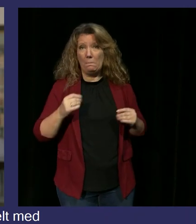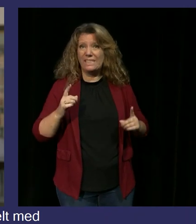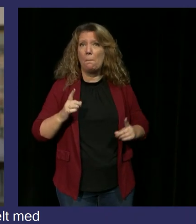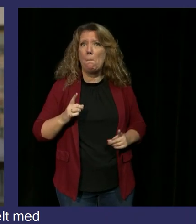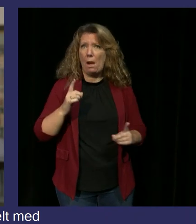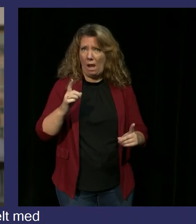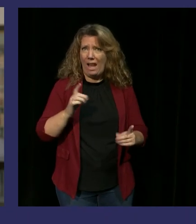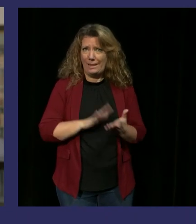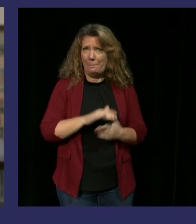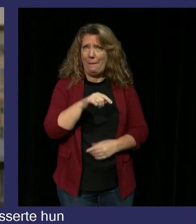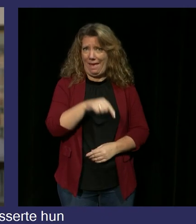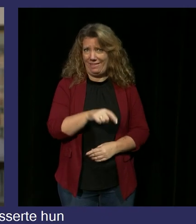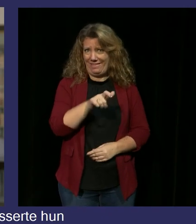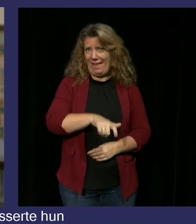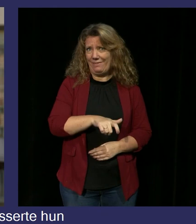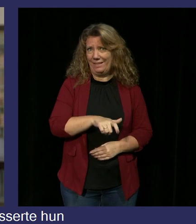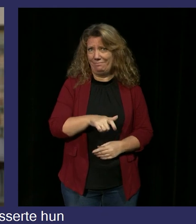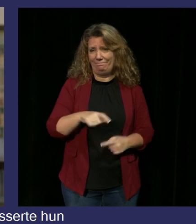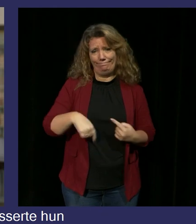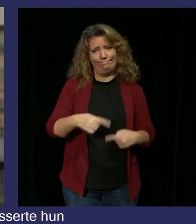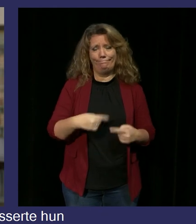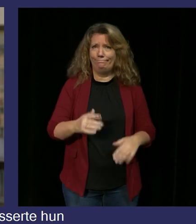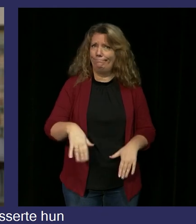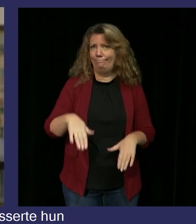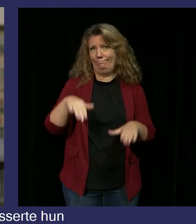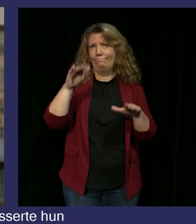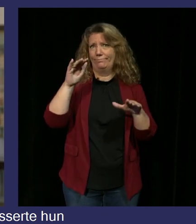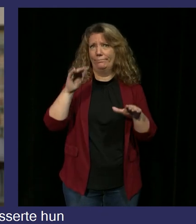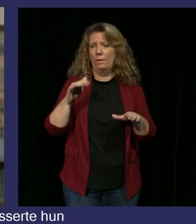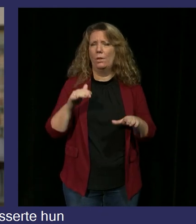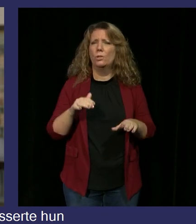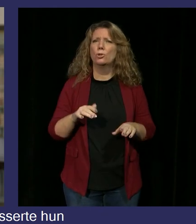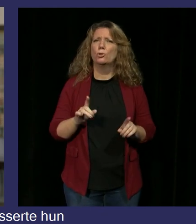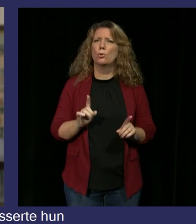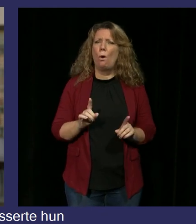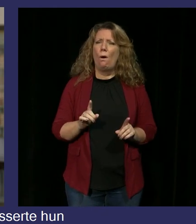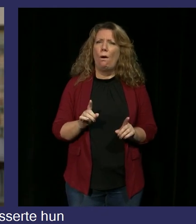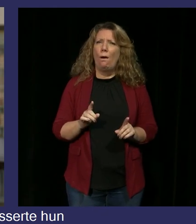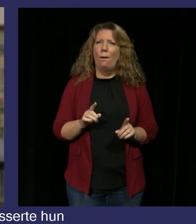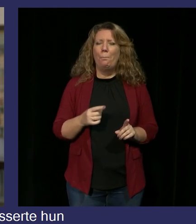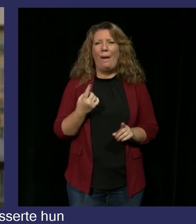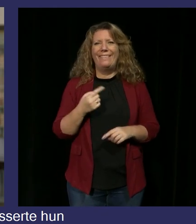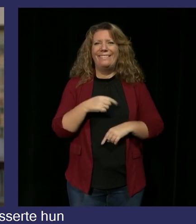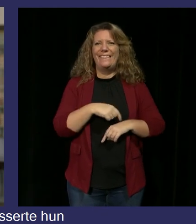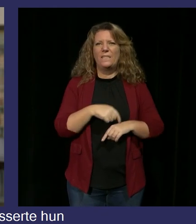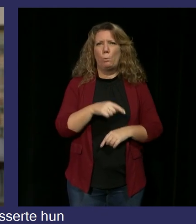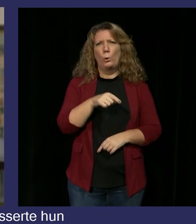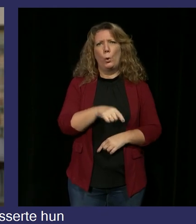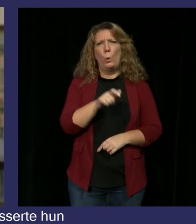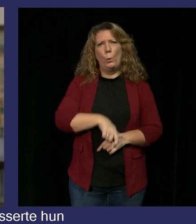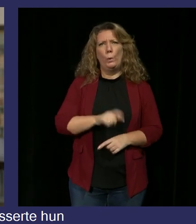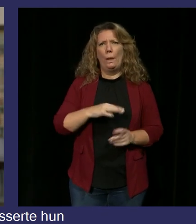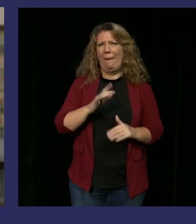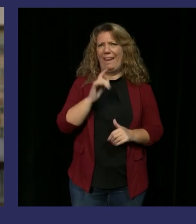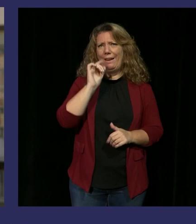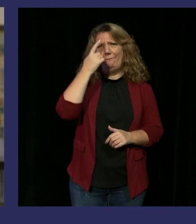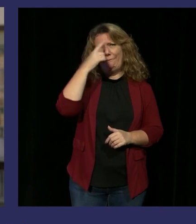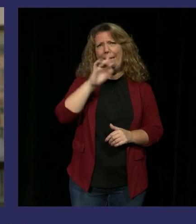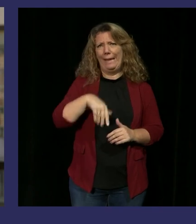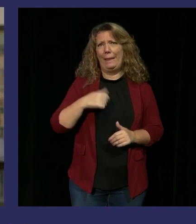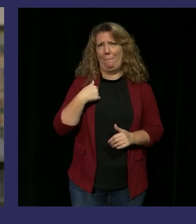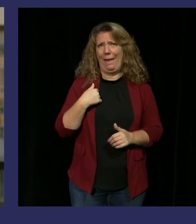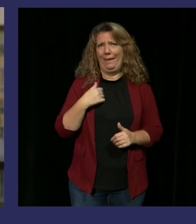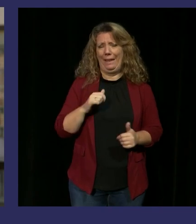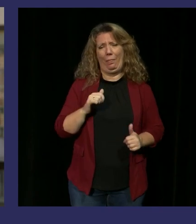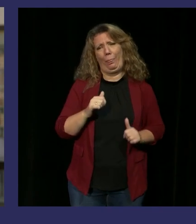gjennom oppveksten. Så på et eller annet tidspunkt så passerte hun meg og ble flinkere enn meg.